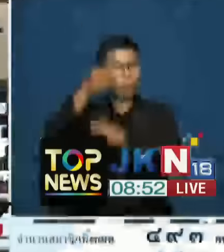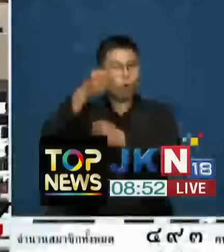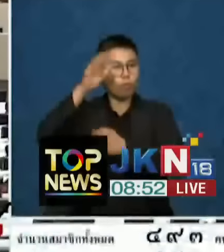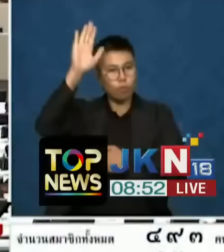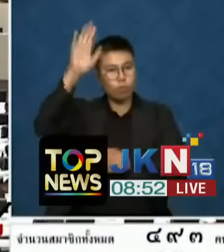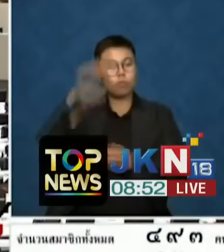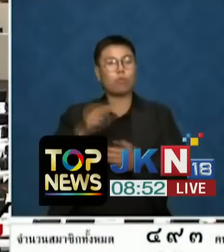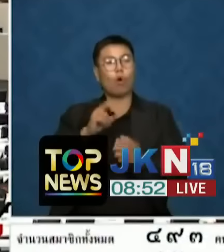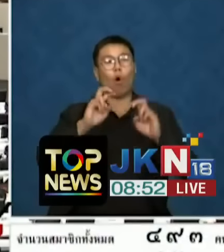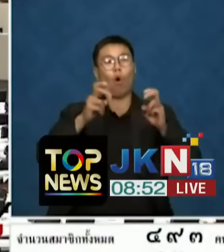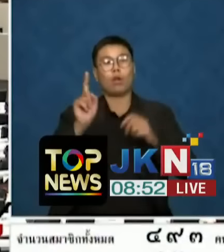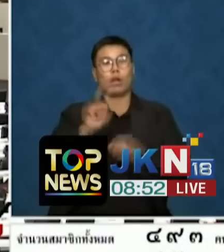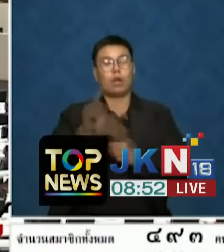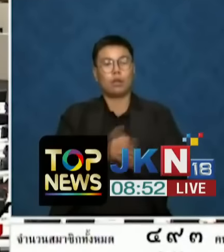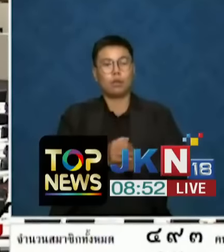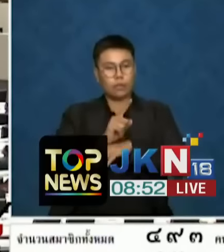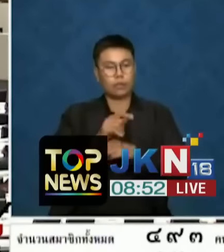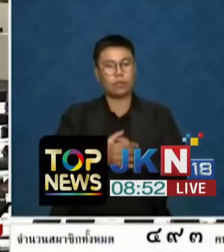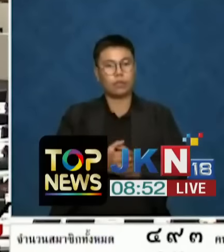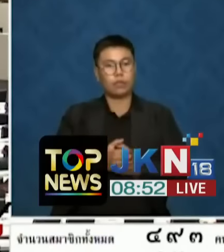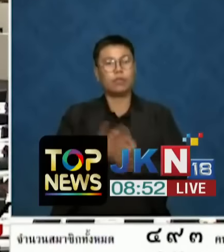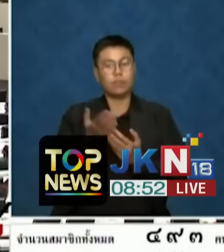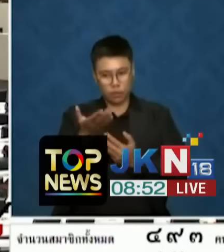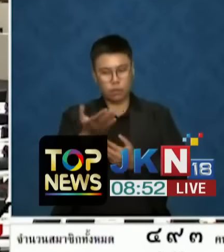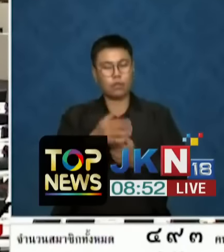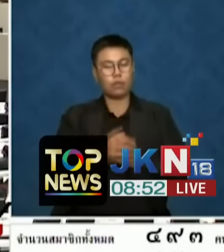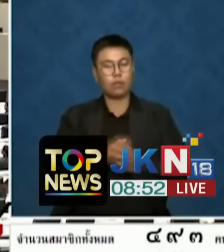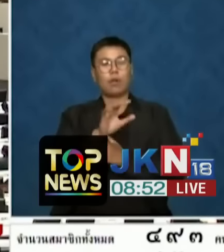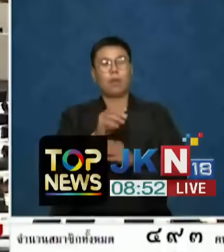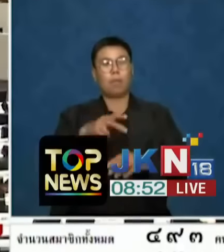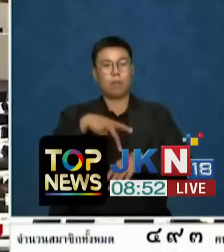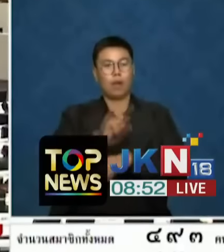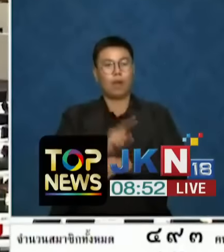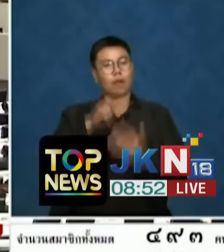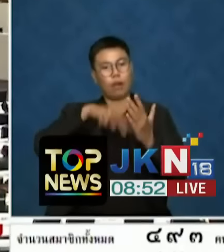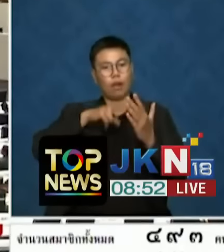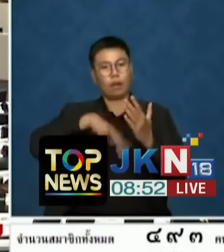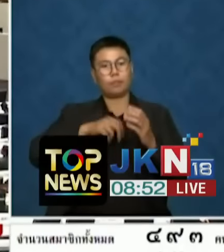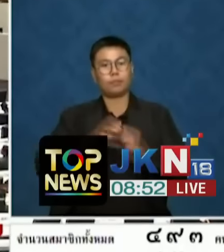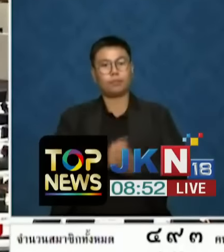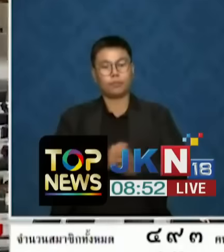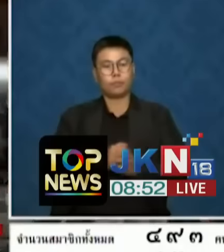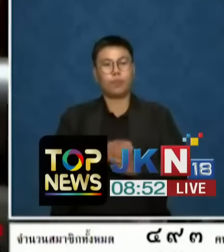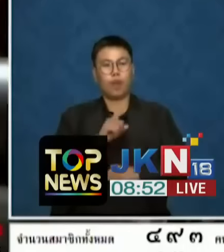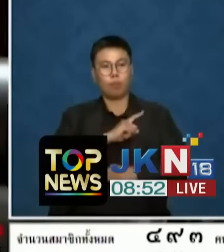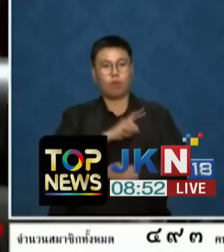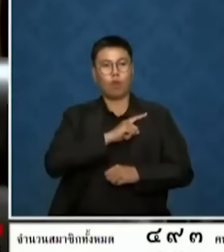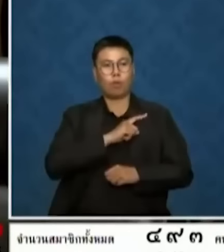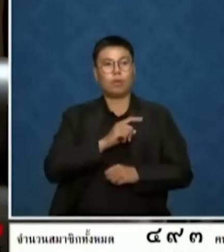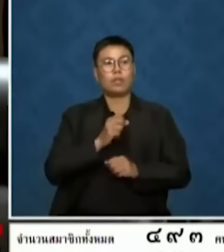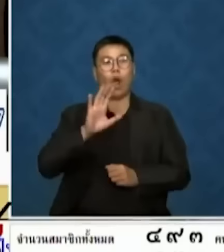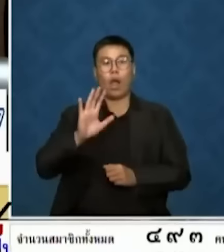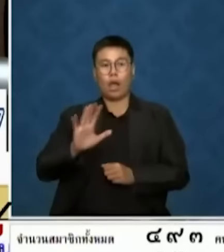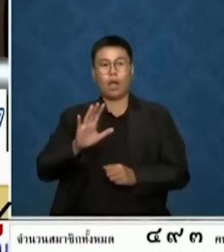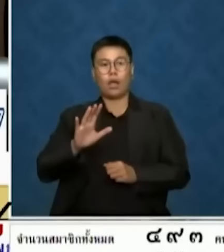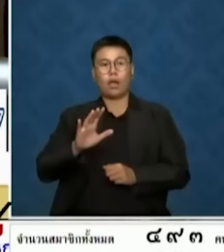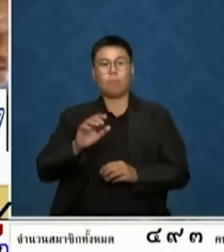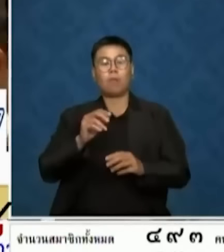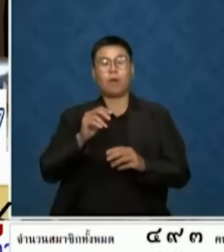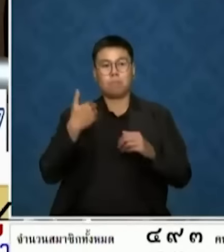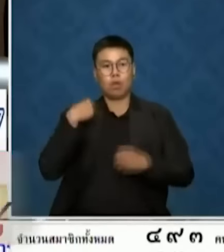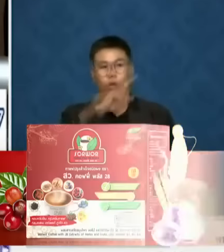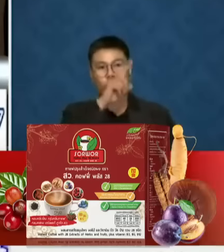ะขึ้นมาเกิดขึ้นกับคุณหมอชลน่านสีแก้วแล้วก็คุณพิเชษเชื้อเมืองพานซึ่งนั่งทำหน้าที่ประธาน